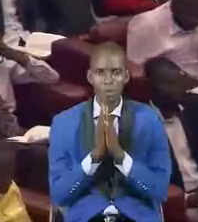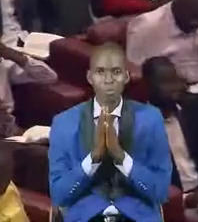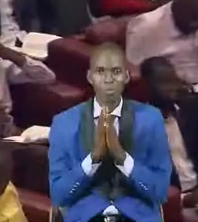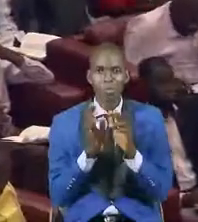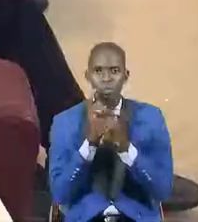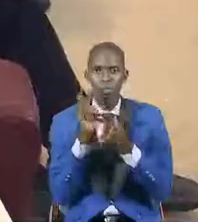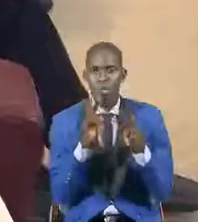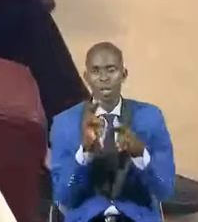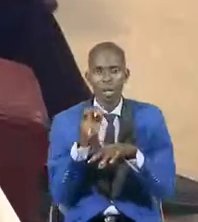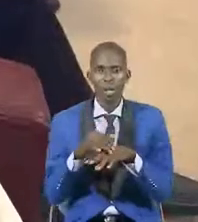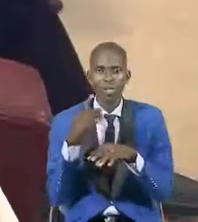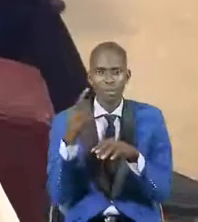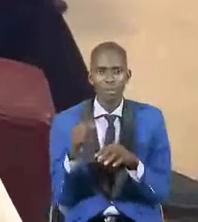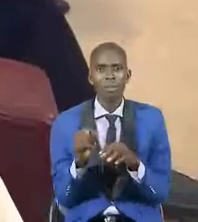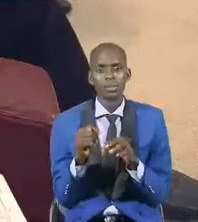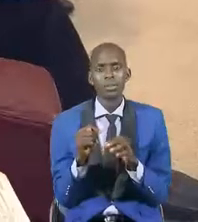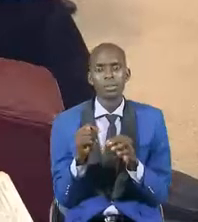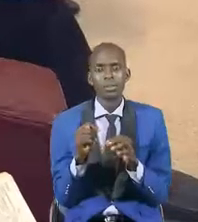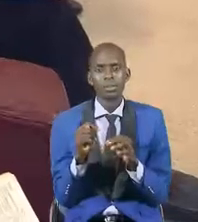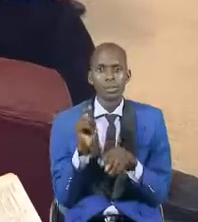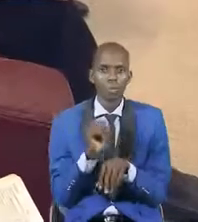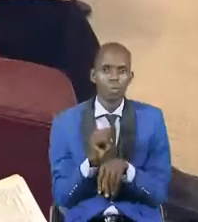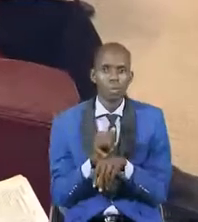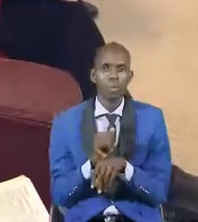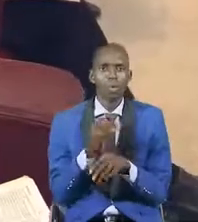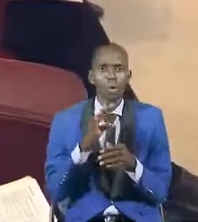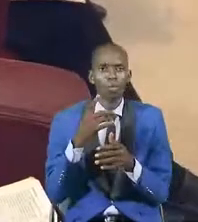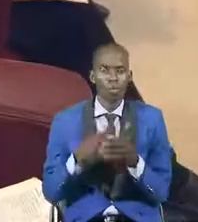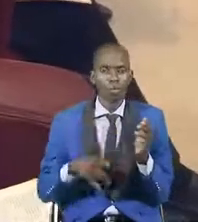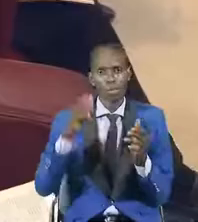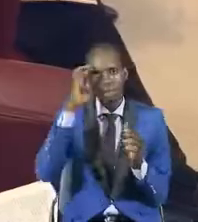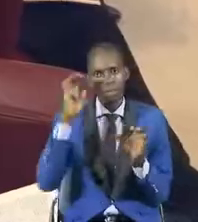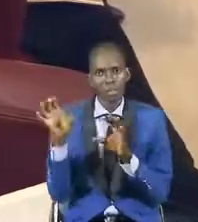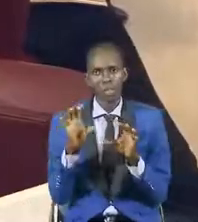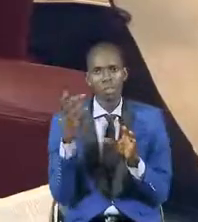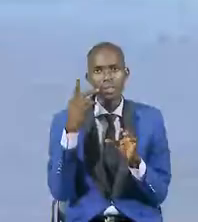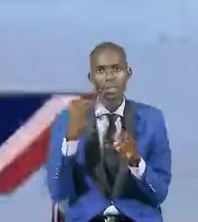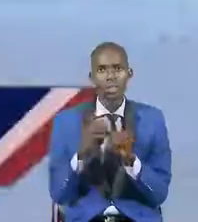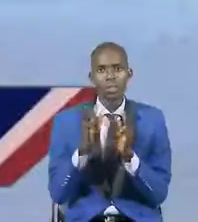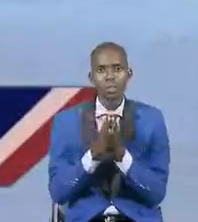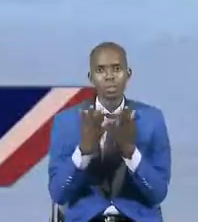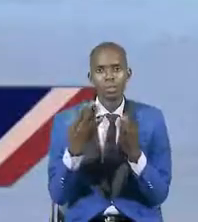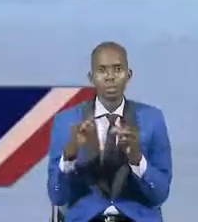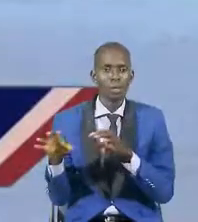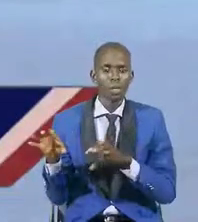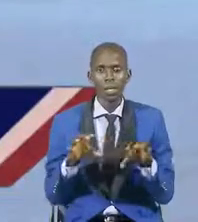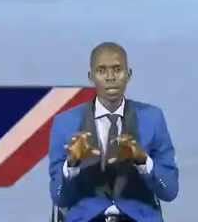nom de Jésus-Christ. Voilà la manifestation de ce don. On va aux